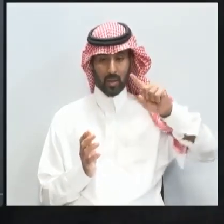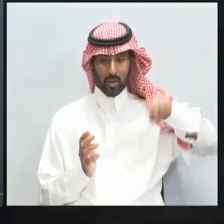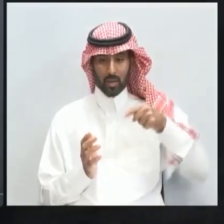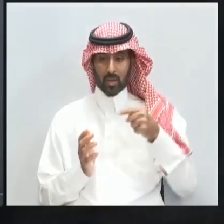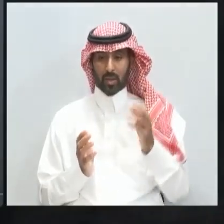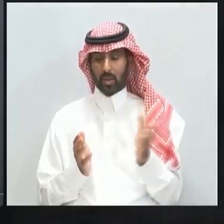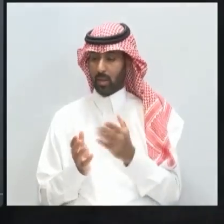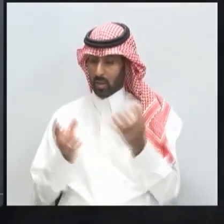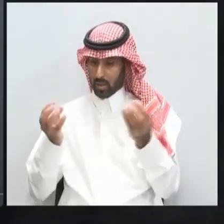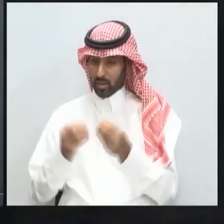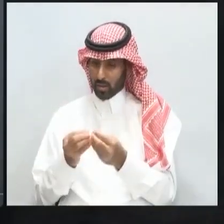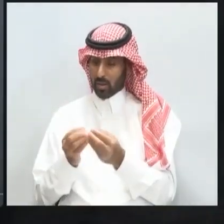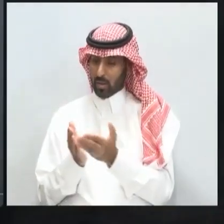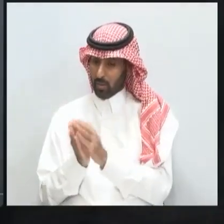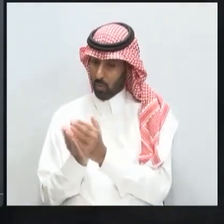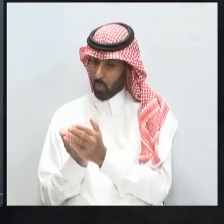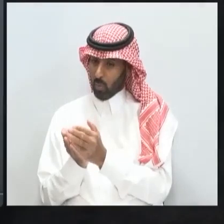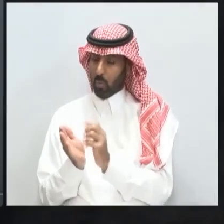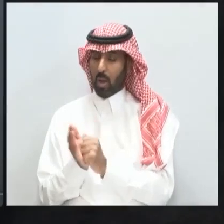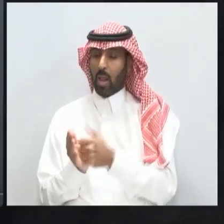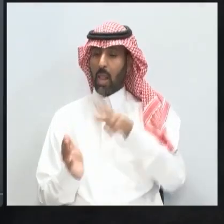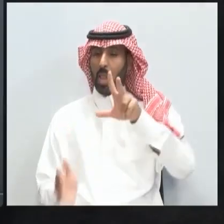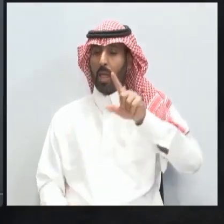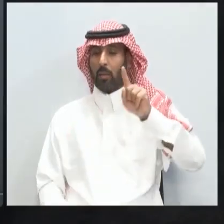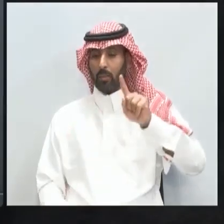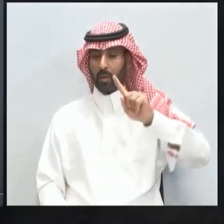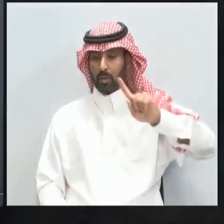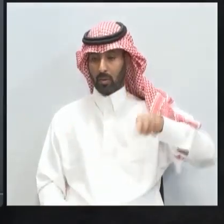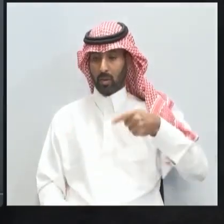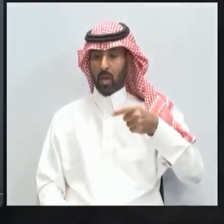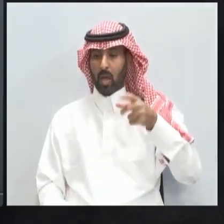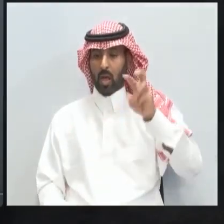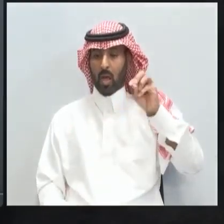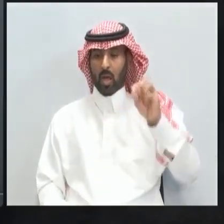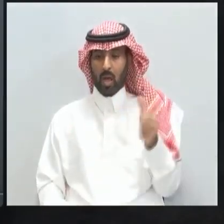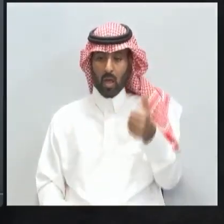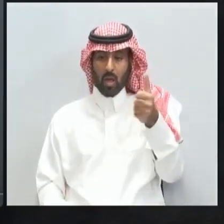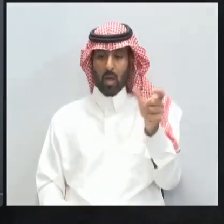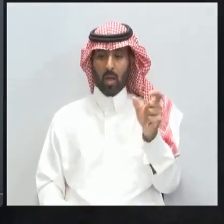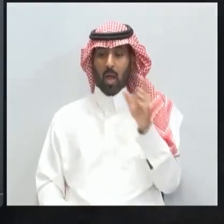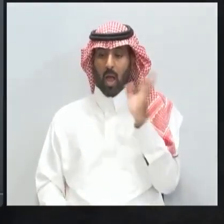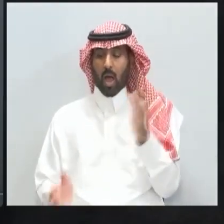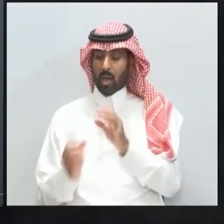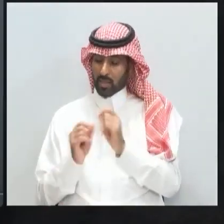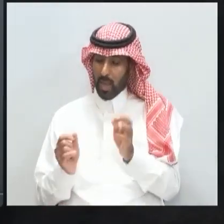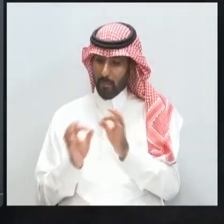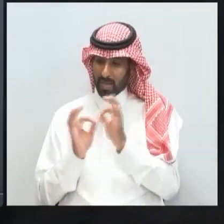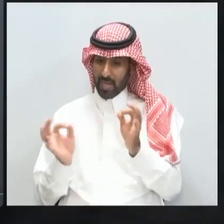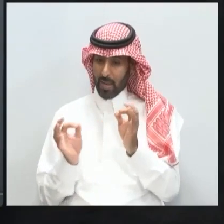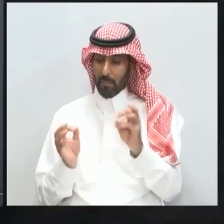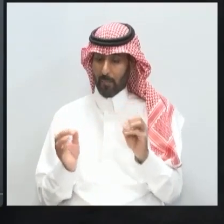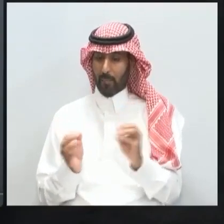وجمع هذا العلم في هذا الكتاب كتاب البرهان في علوم القران لذلك يعتبر جمعا شاملا وافيا من